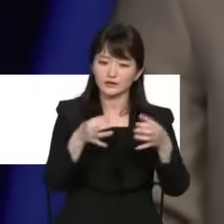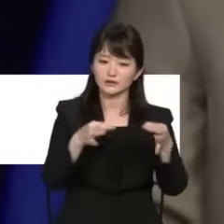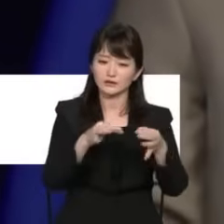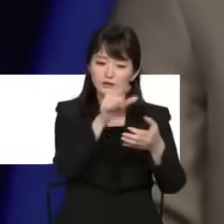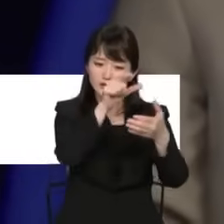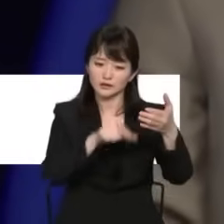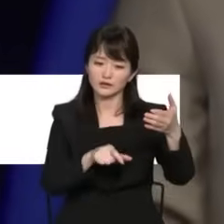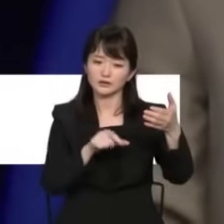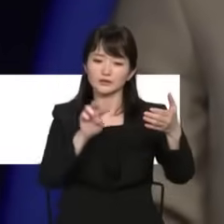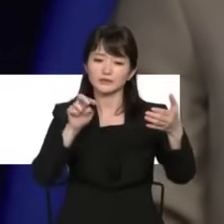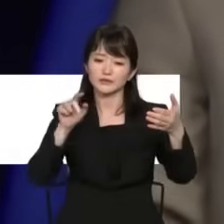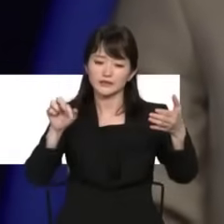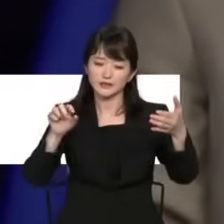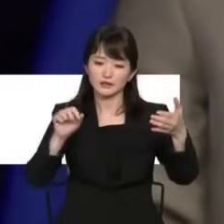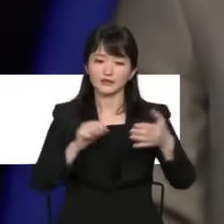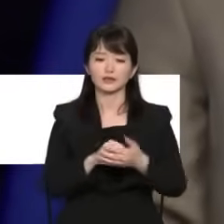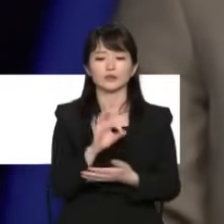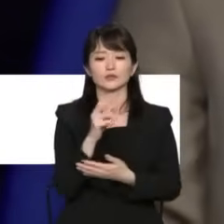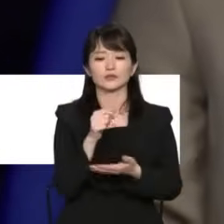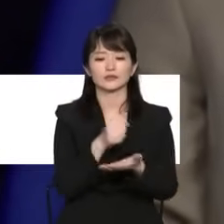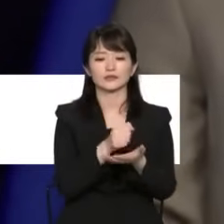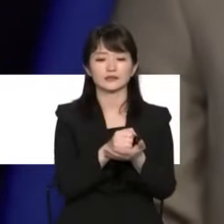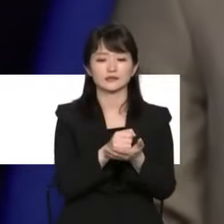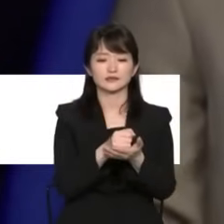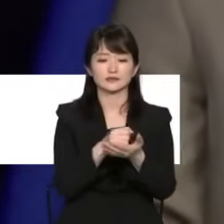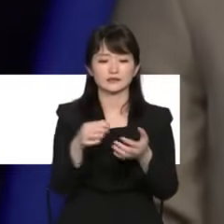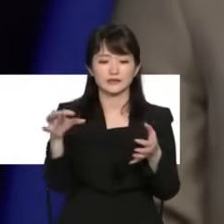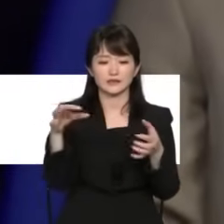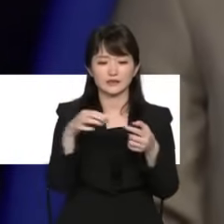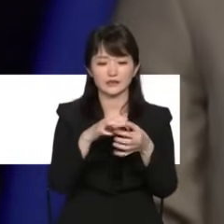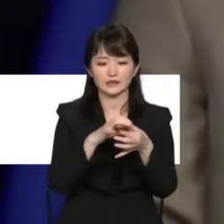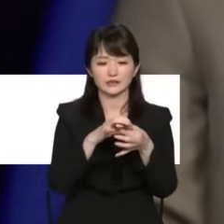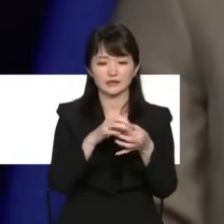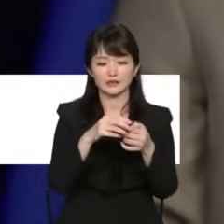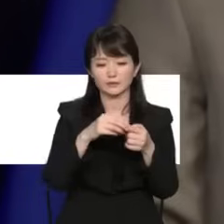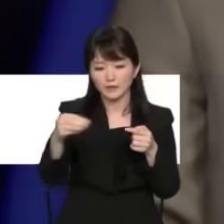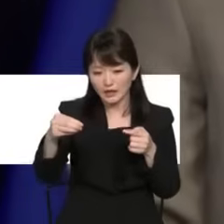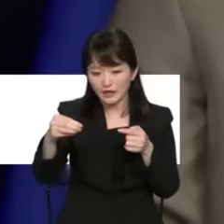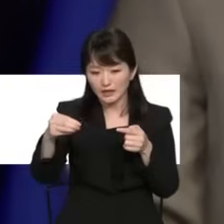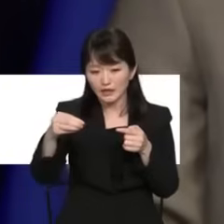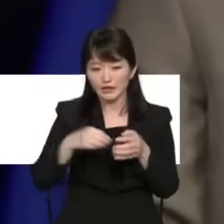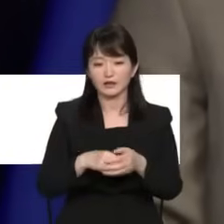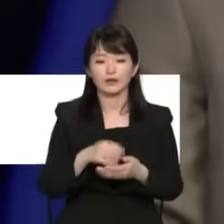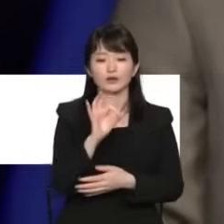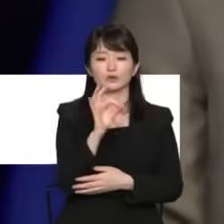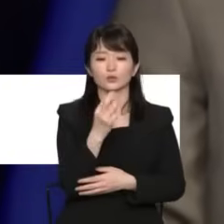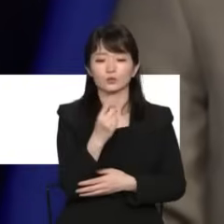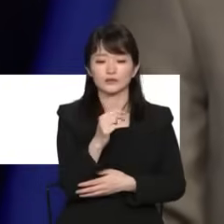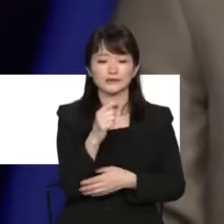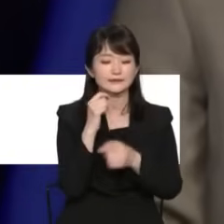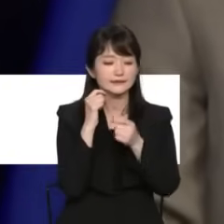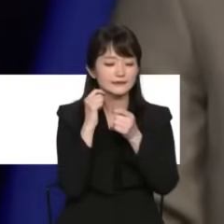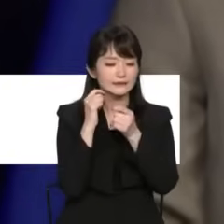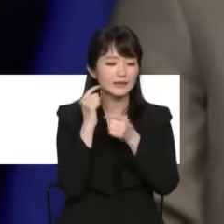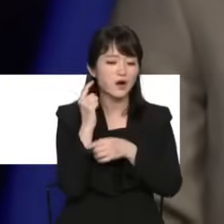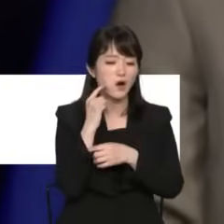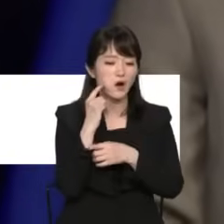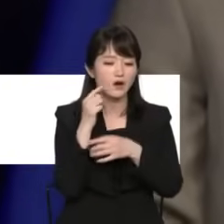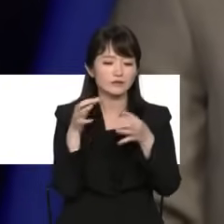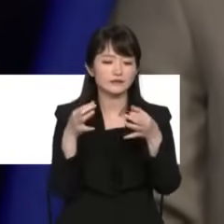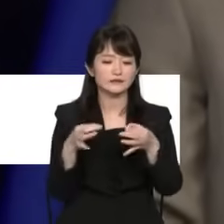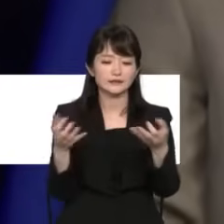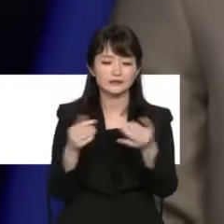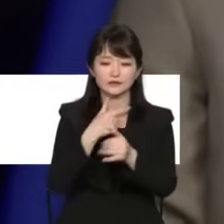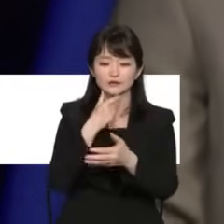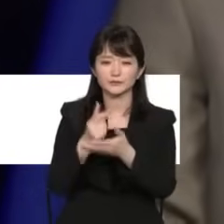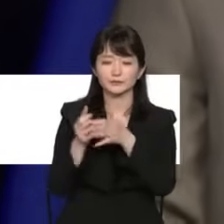appears to have accessed Mr. Otani's bank account online. What is more, Mr. Mizuhara lied